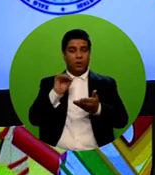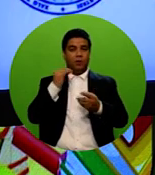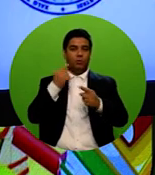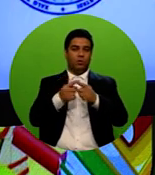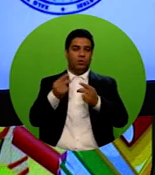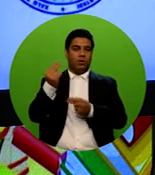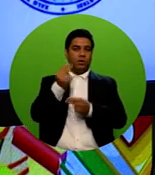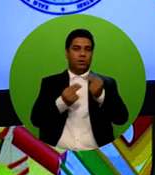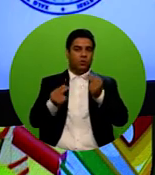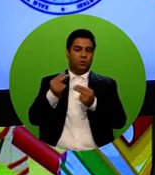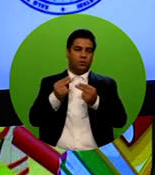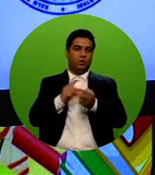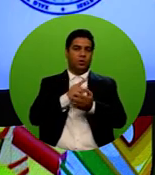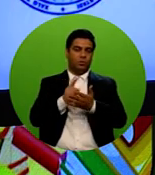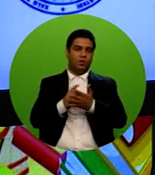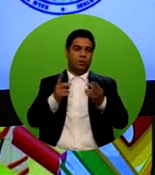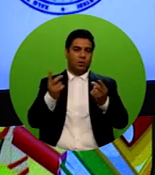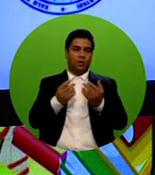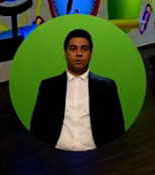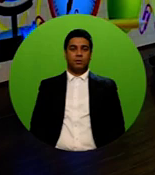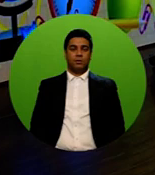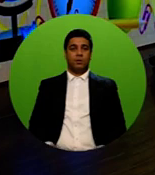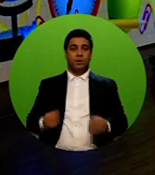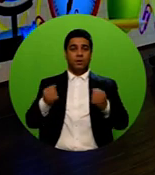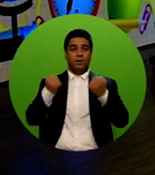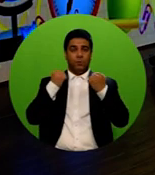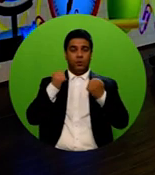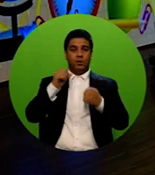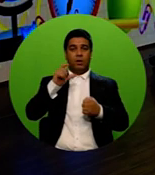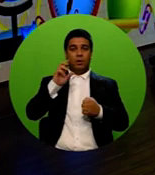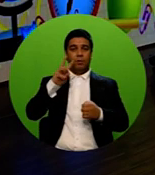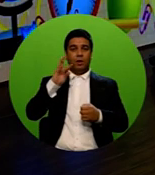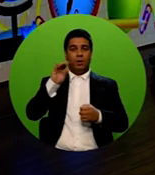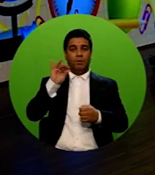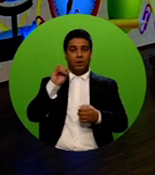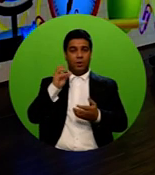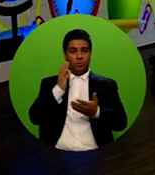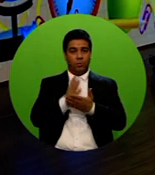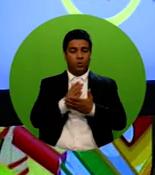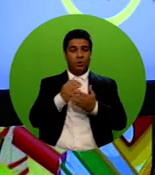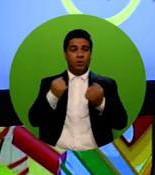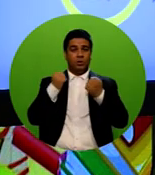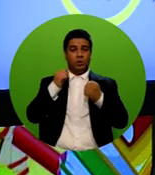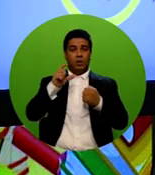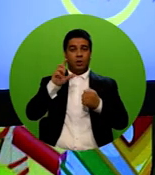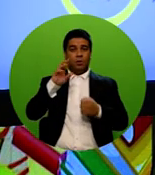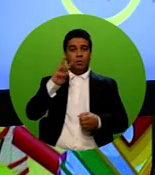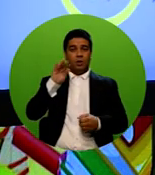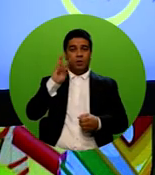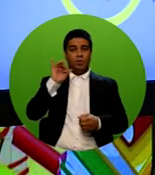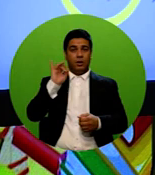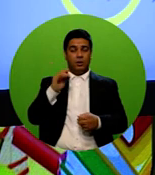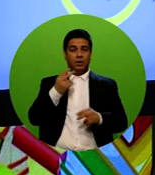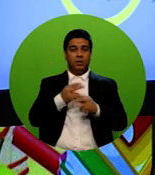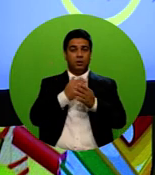ham o'rtasiga tasvir berilishi kerak bo'ladi. Sport emblemalari bor. Demak, sport emblemalarda